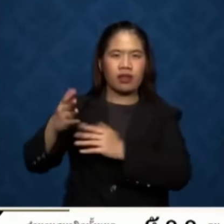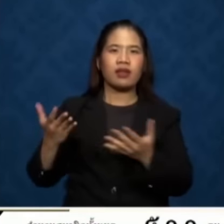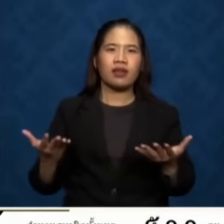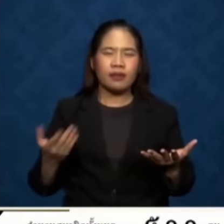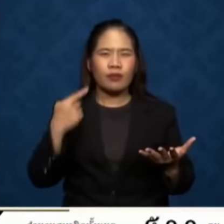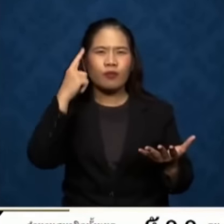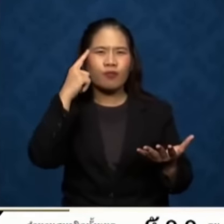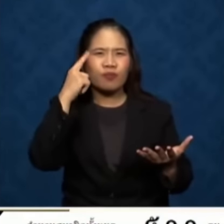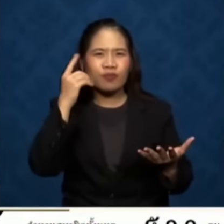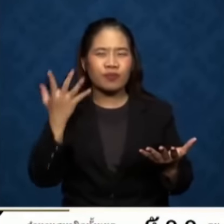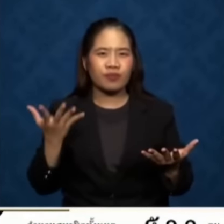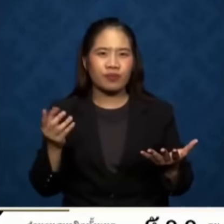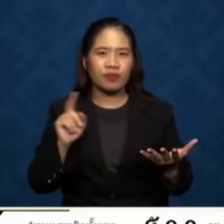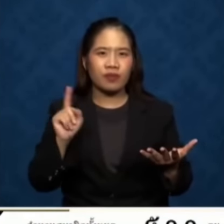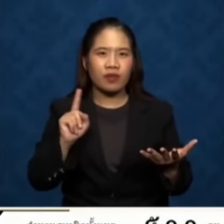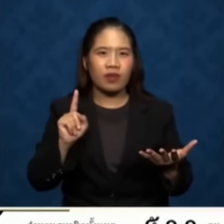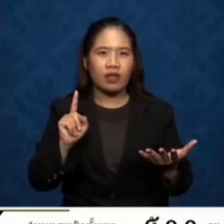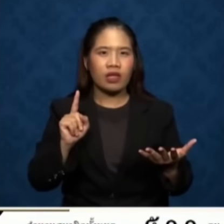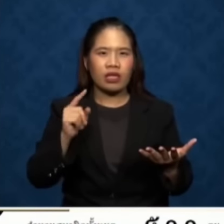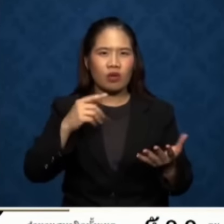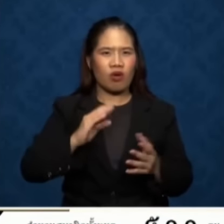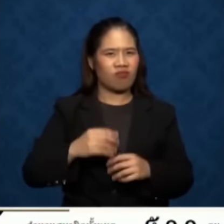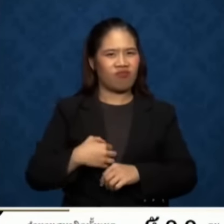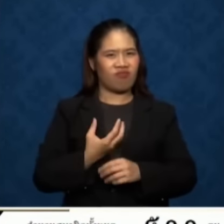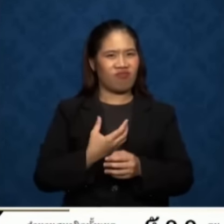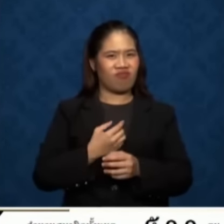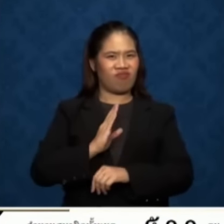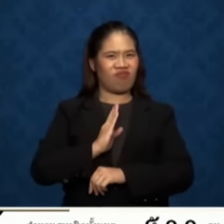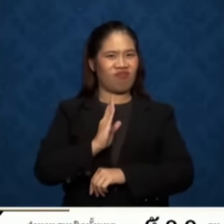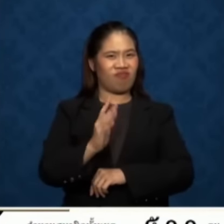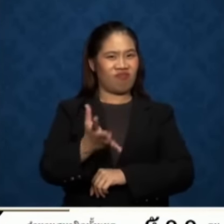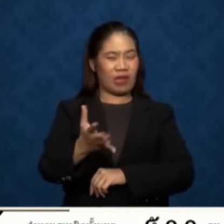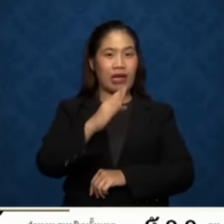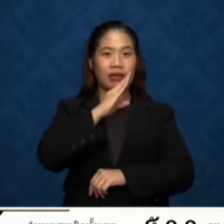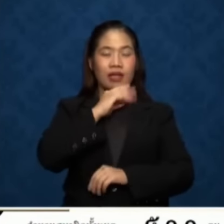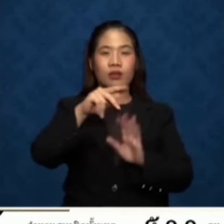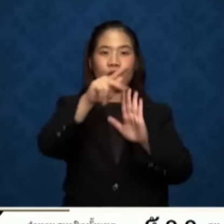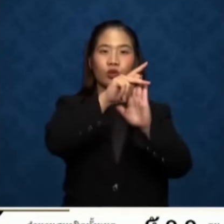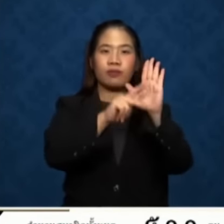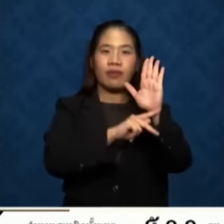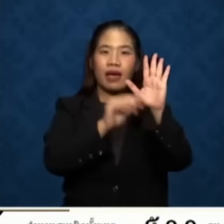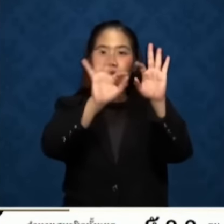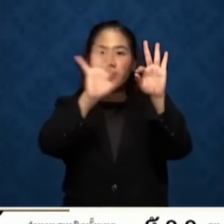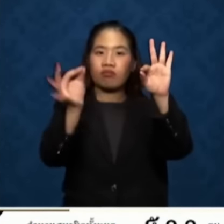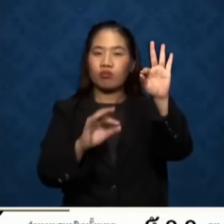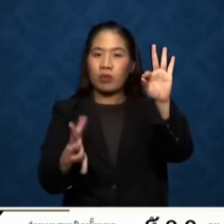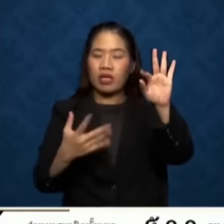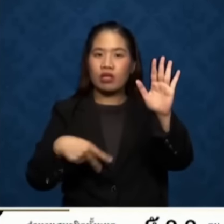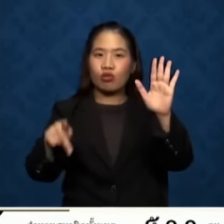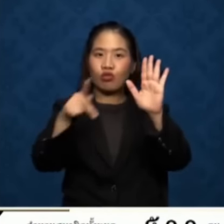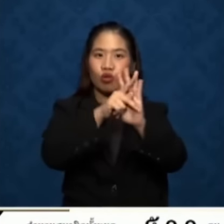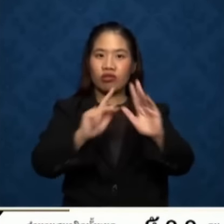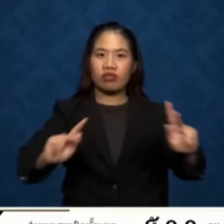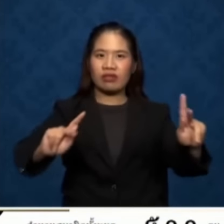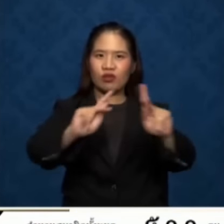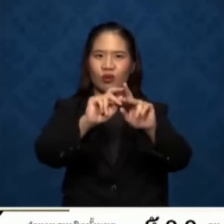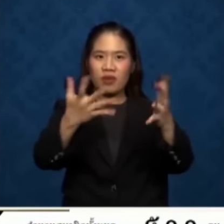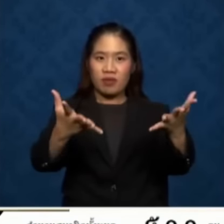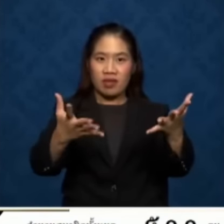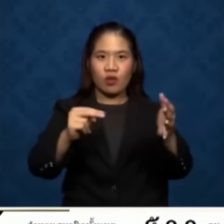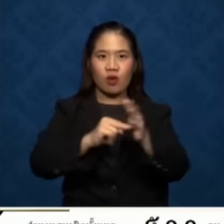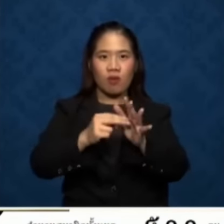ผมคิดว่ามันไม่ความเป็นธรรมถ้าท่านไม่เขียนกฎหมายหรือกฎกระทรวงให้เป็นที่คุ